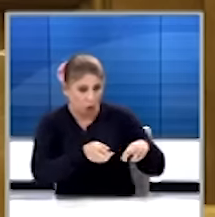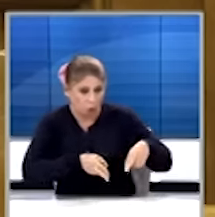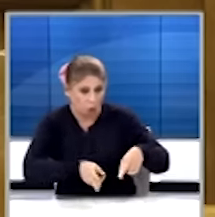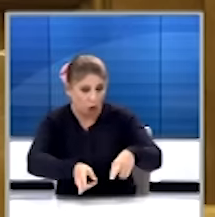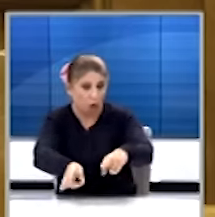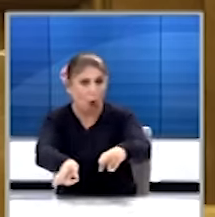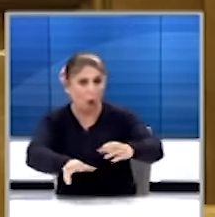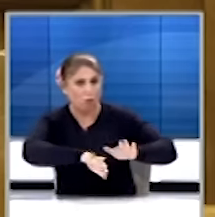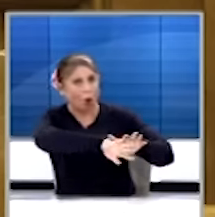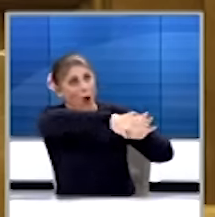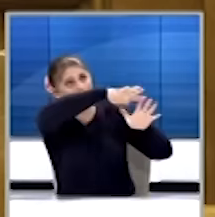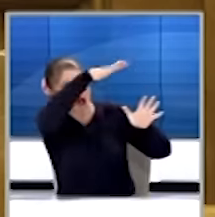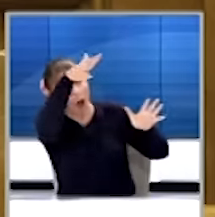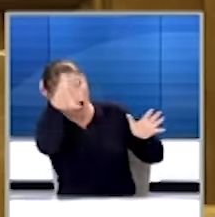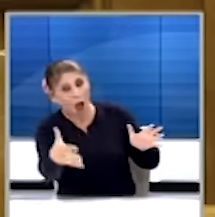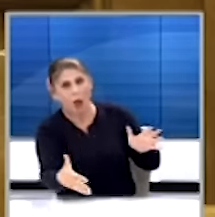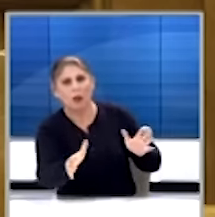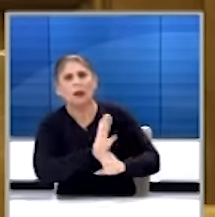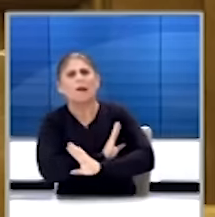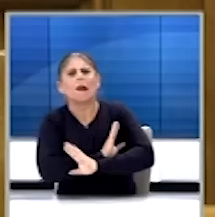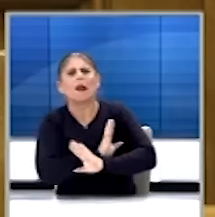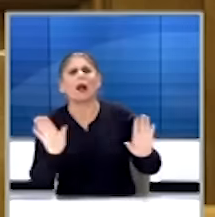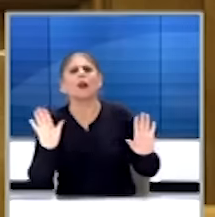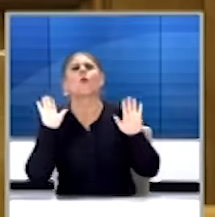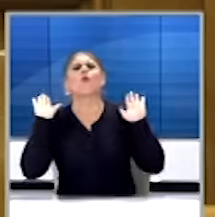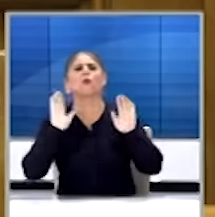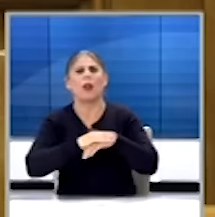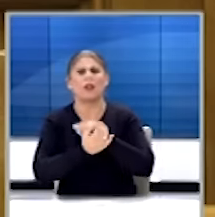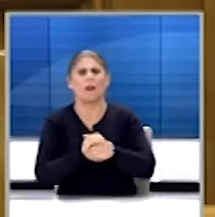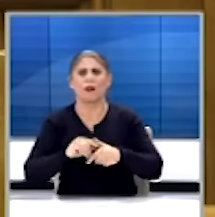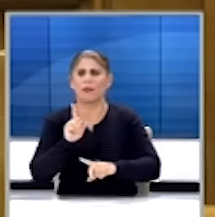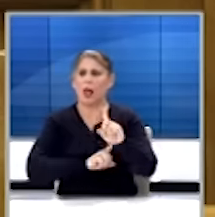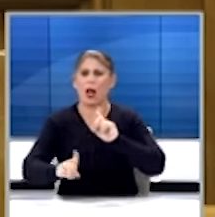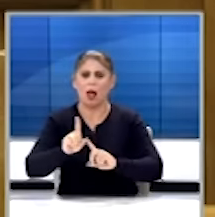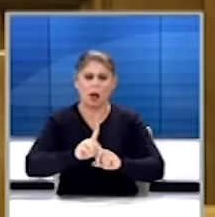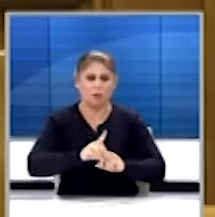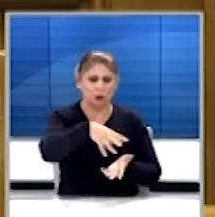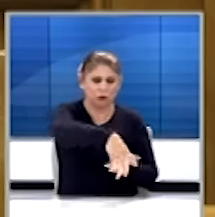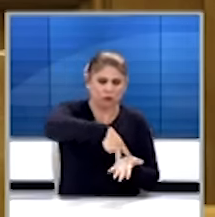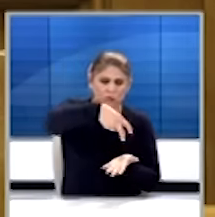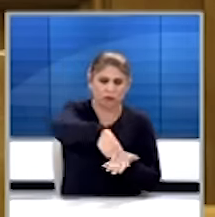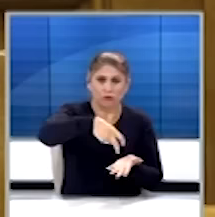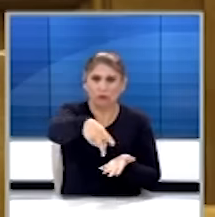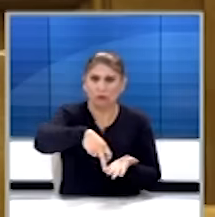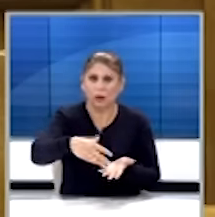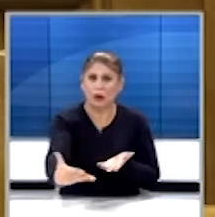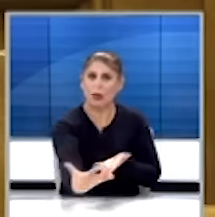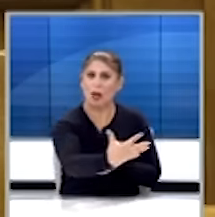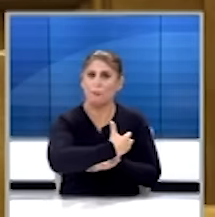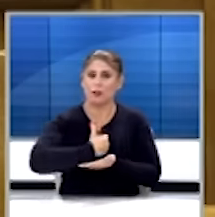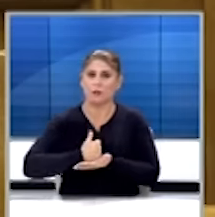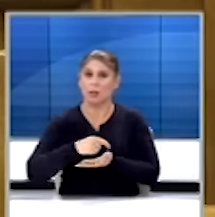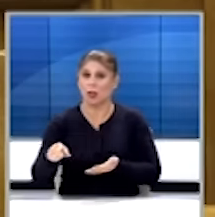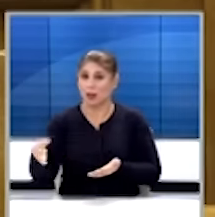να λαμπαδιάσουν επειδή δεν υπήρχε κανείς, ούτε ενδιαφέρθηκε κανείς να τους περισυλλέξει. Να μας μιλήσετε για